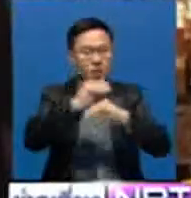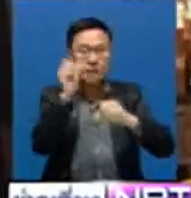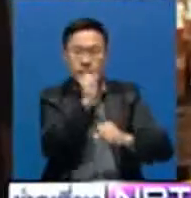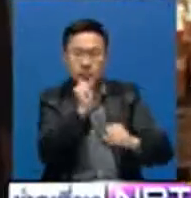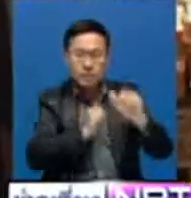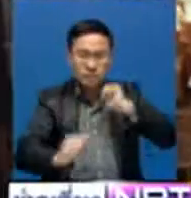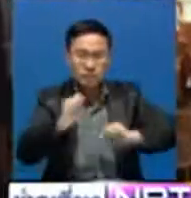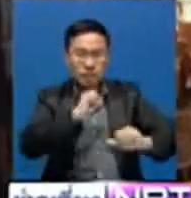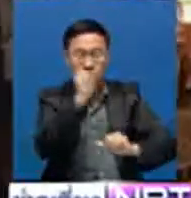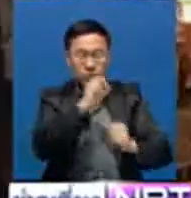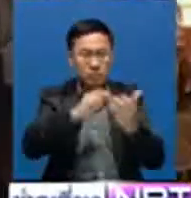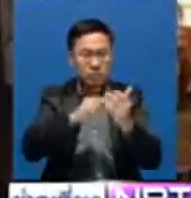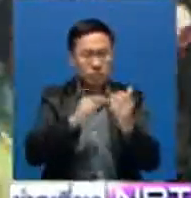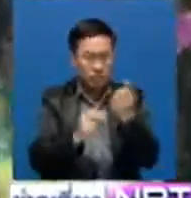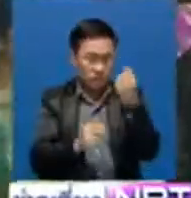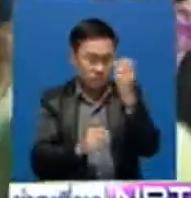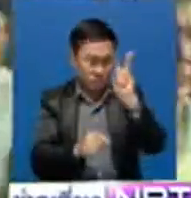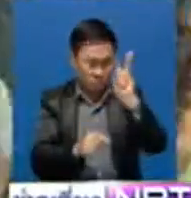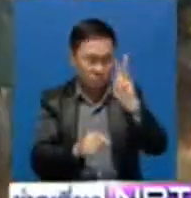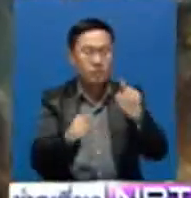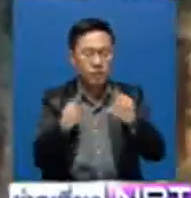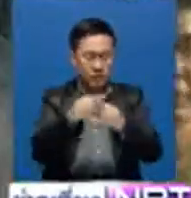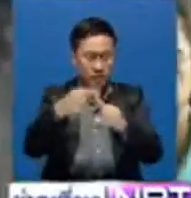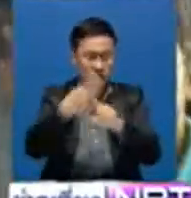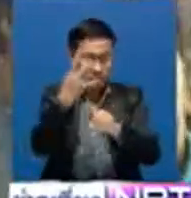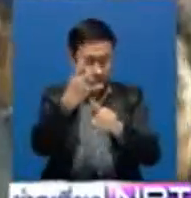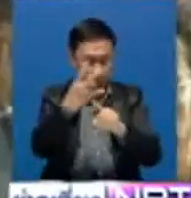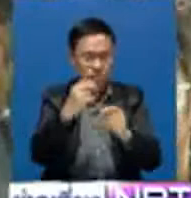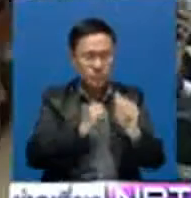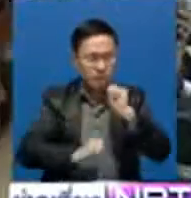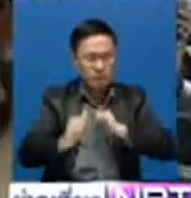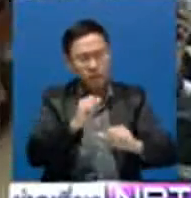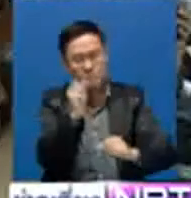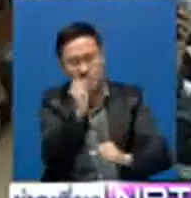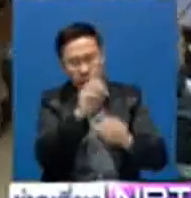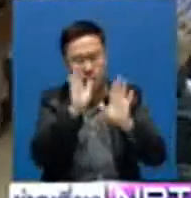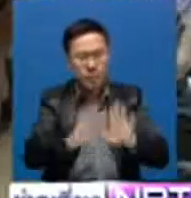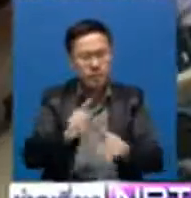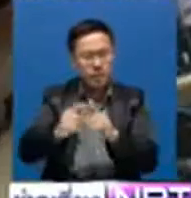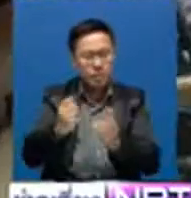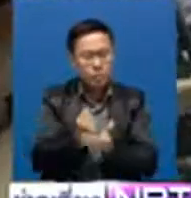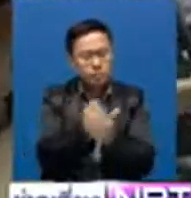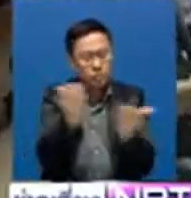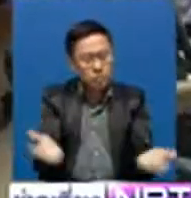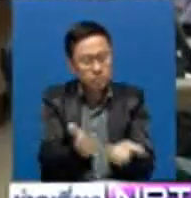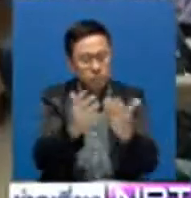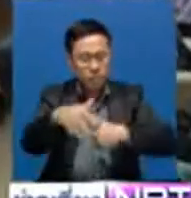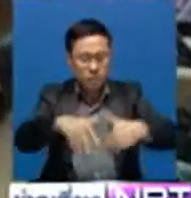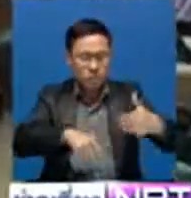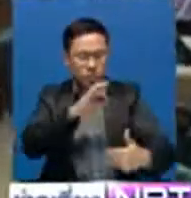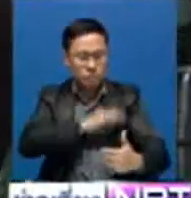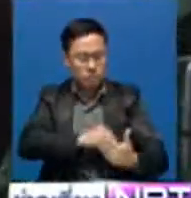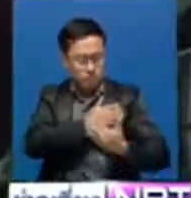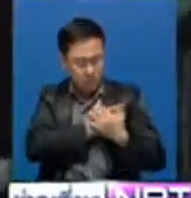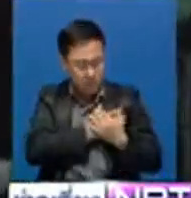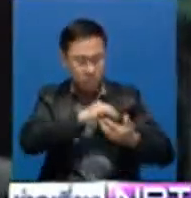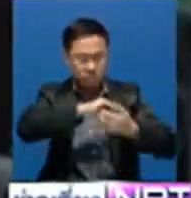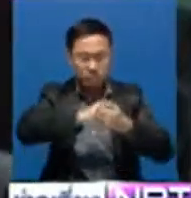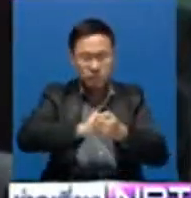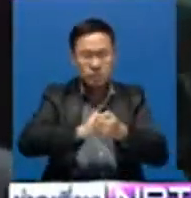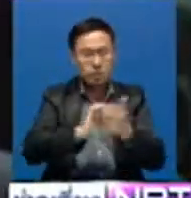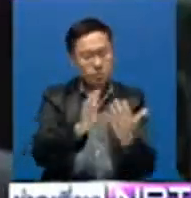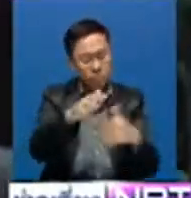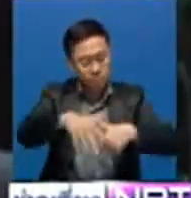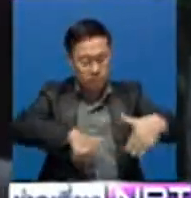กรกฎาคมนี้และเรียนสนามหน้าศาลากลางจังหวัดโดยนำเสนอบทเพลงส่งเสริมความรักความสามัคคีให้คนในชาติพร้อม